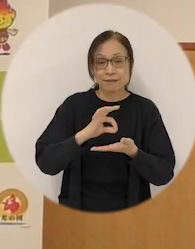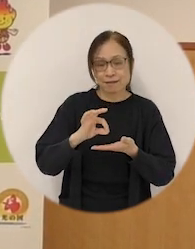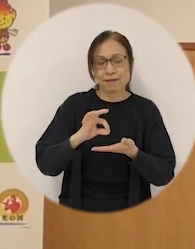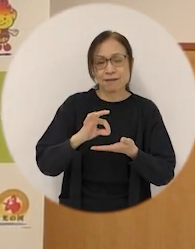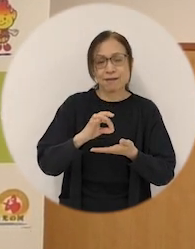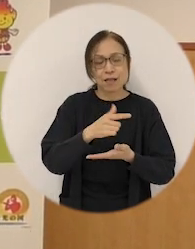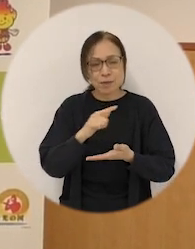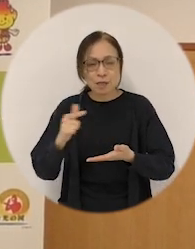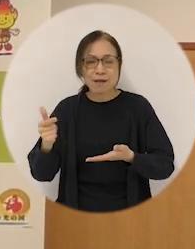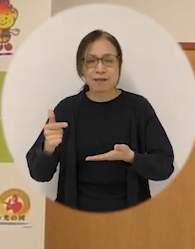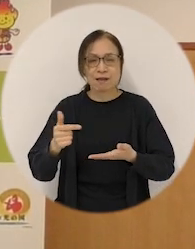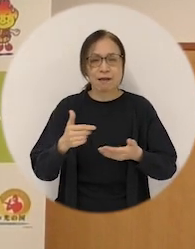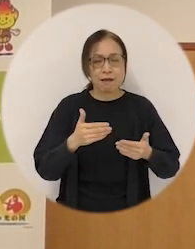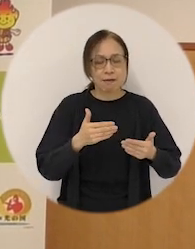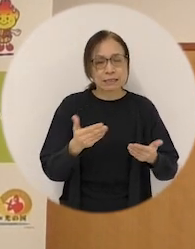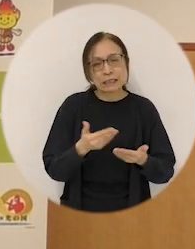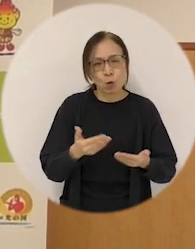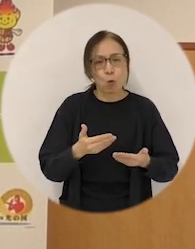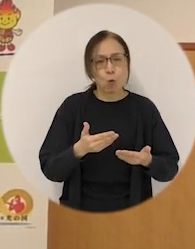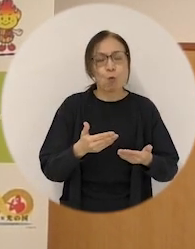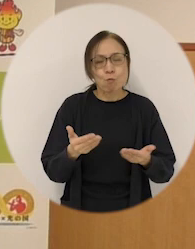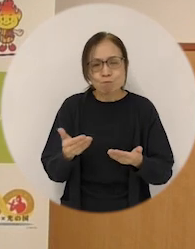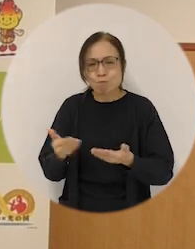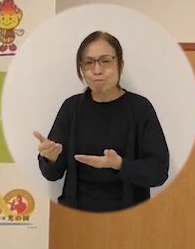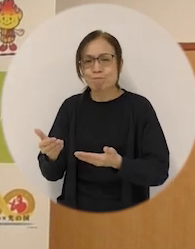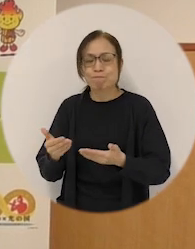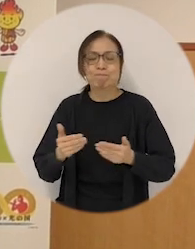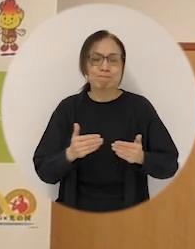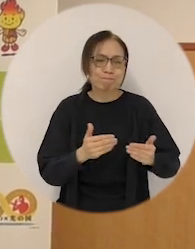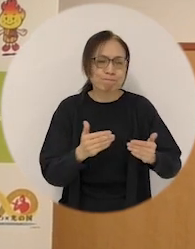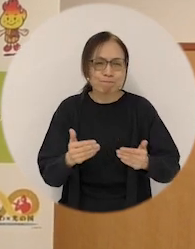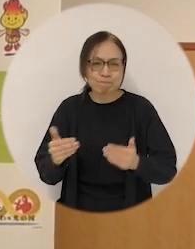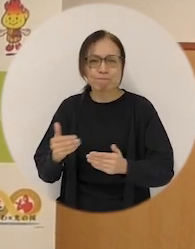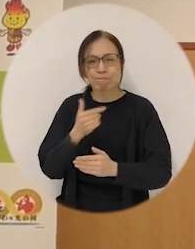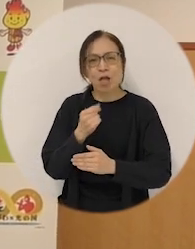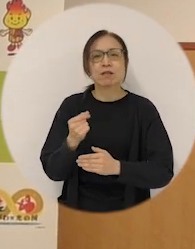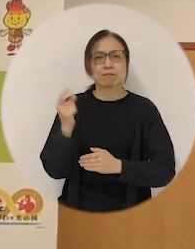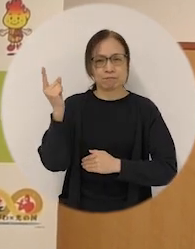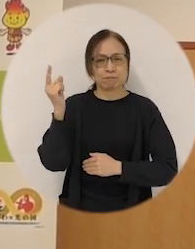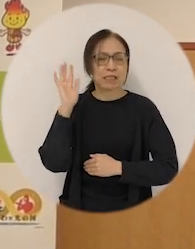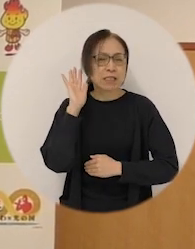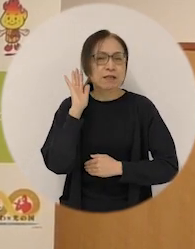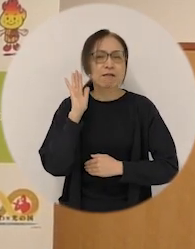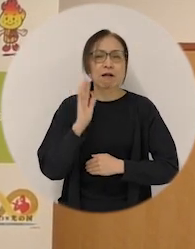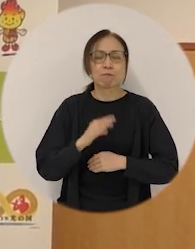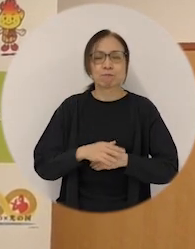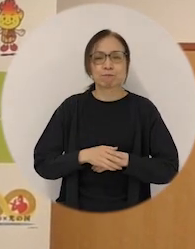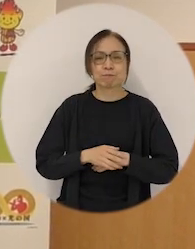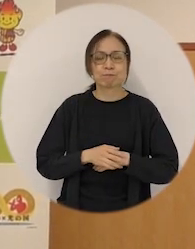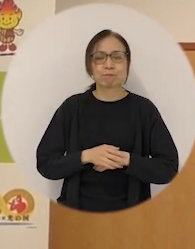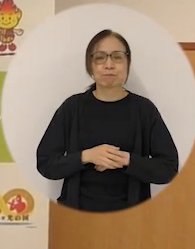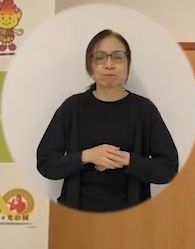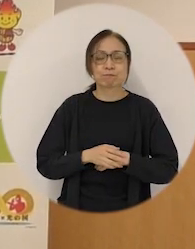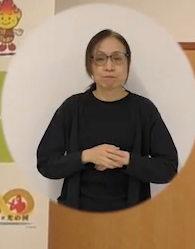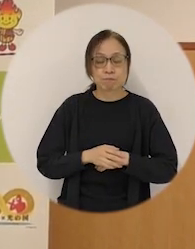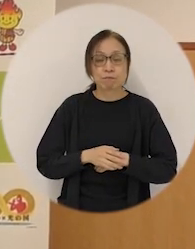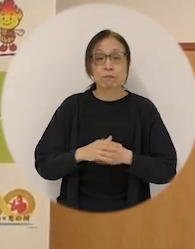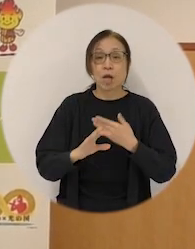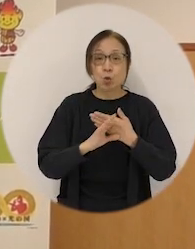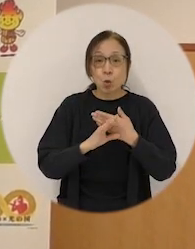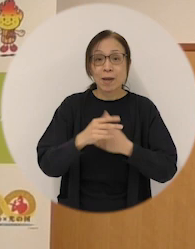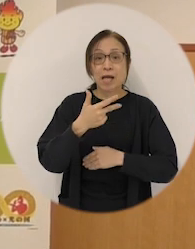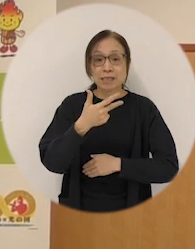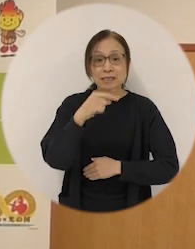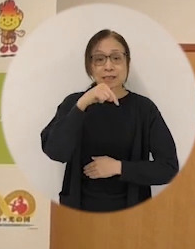まざまな事業を展開されるということも伺っておりましたので、それを例えば本市の中でです